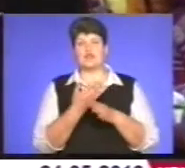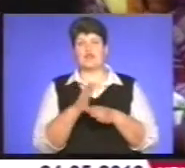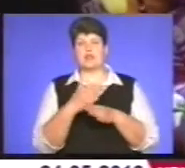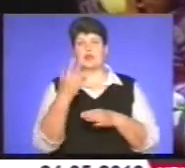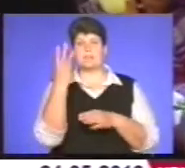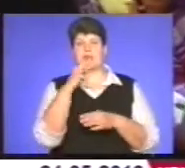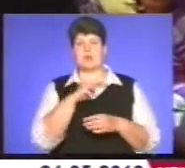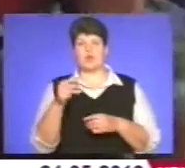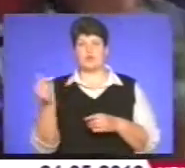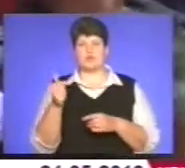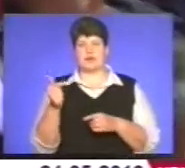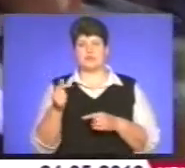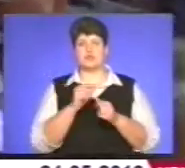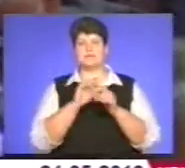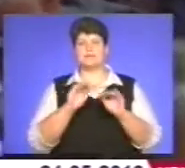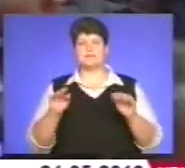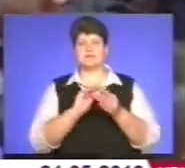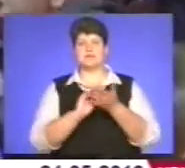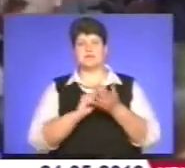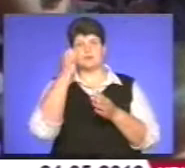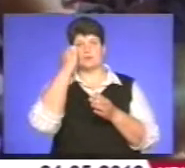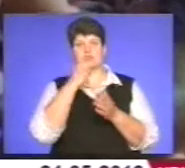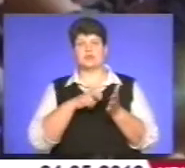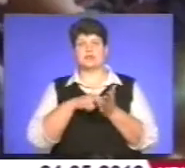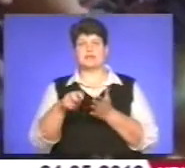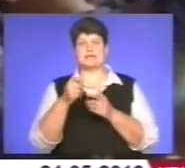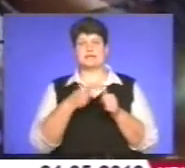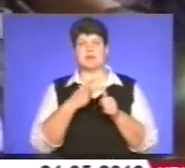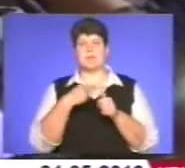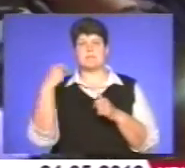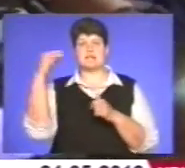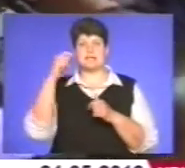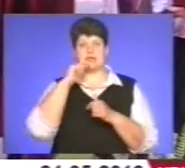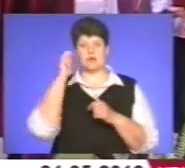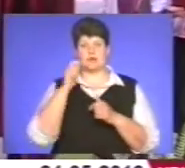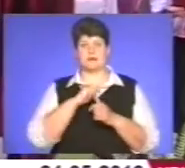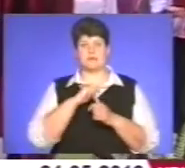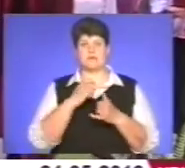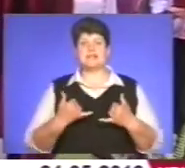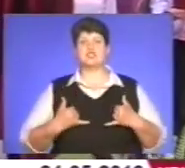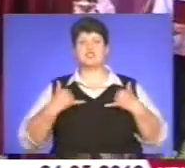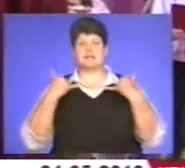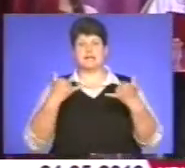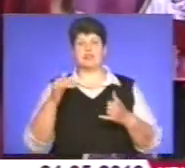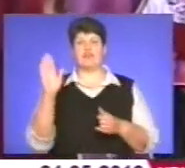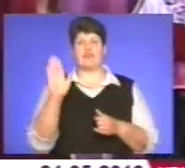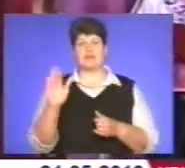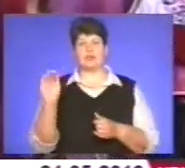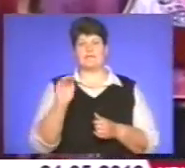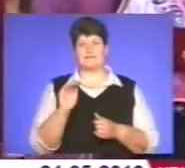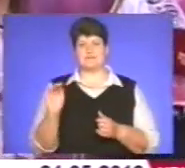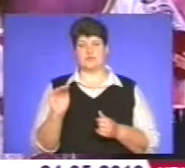мільйонів гривень. Школярі написали подячний лист на ім'я президента України. Шановний Вікторе